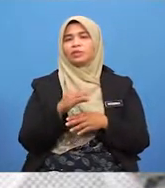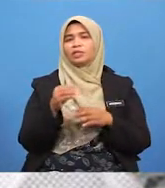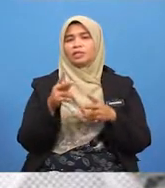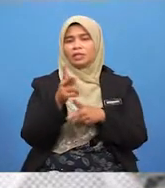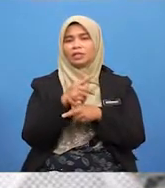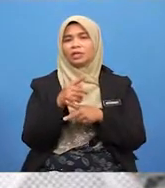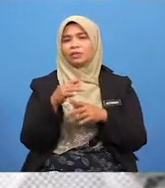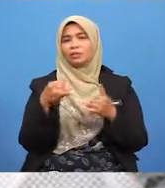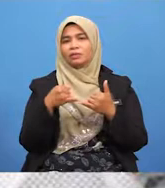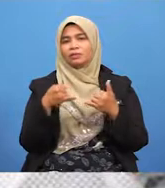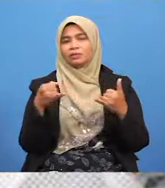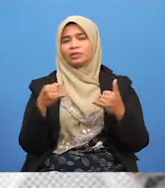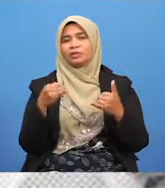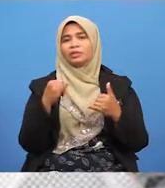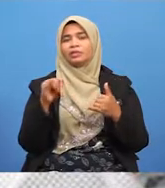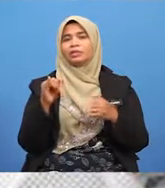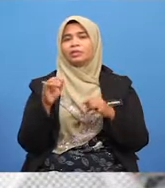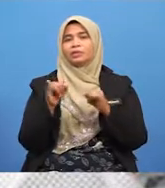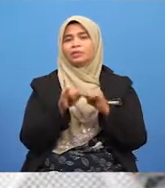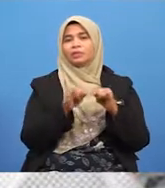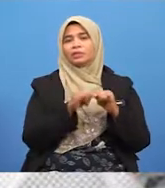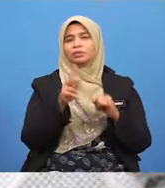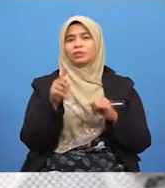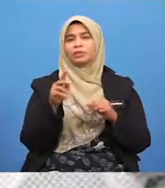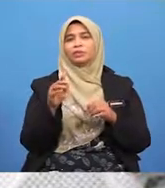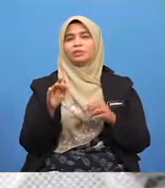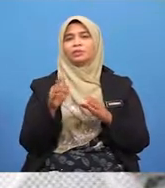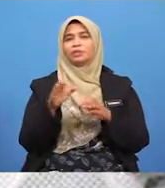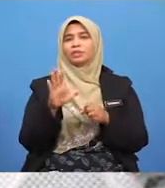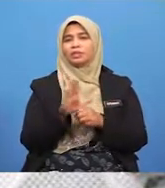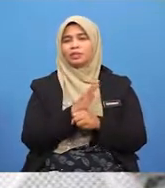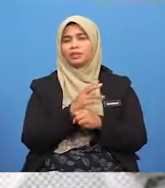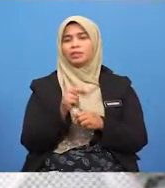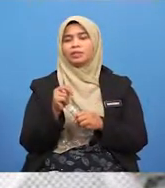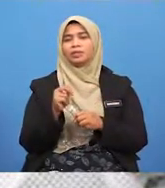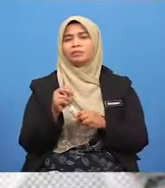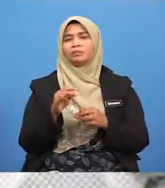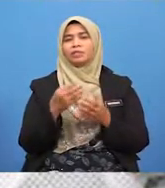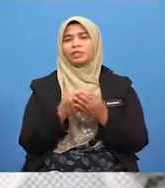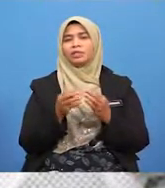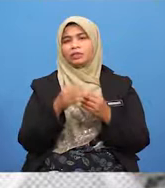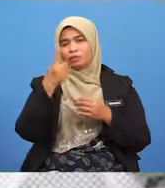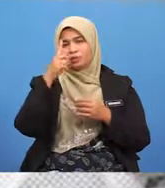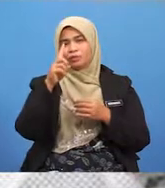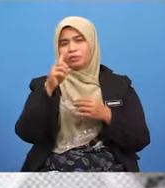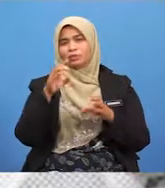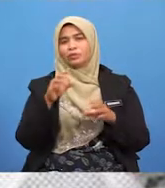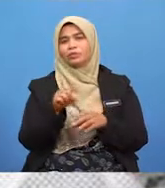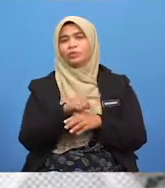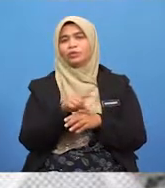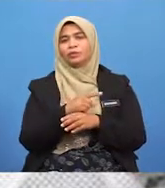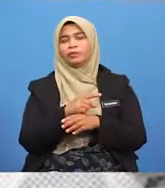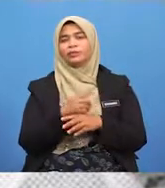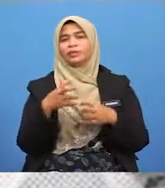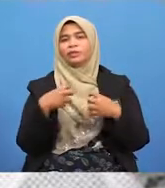dia juga memerlukan kecakapan tangan untuk mengendalikannya desain ini